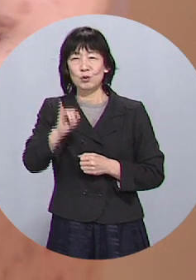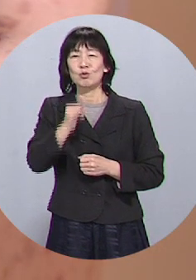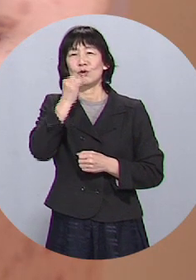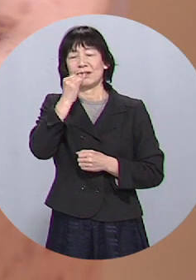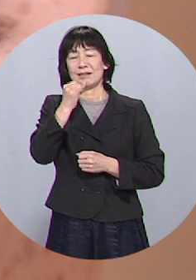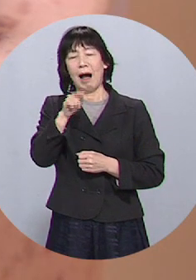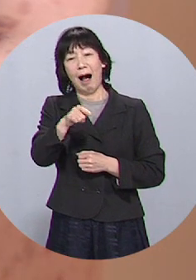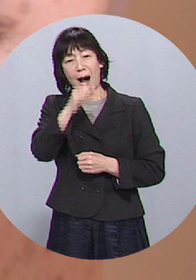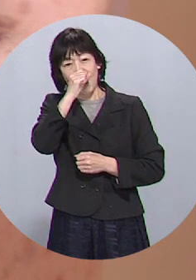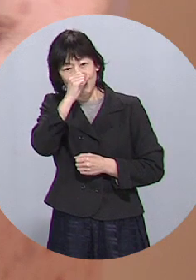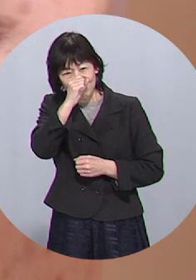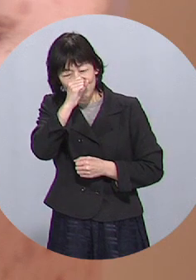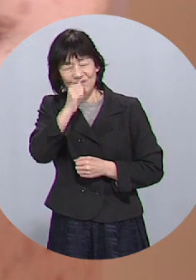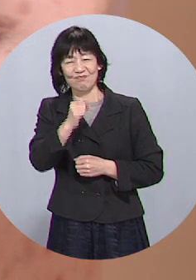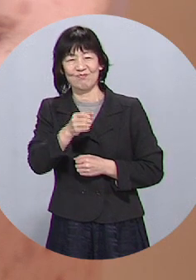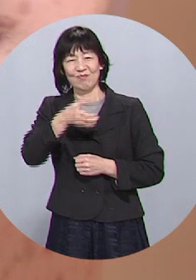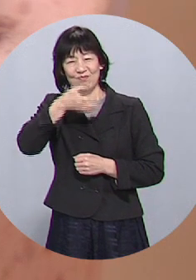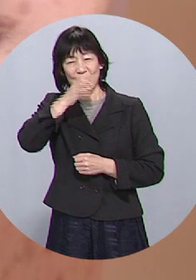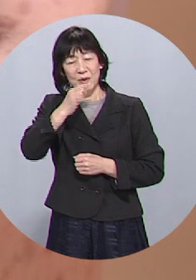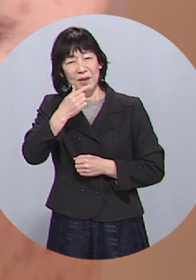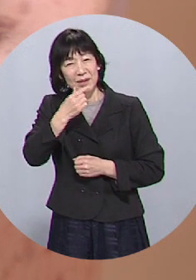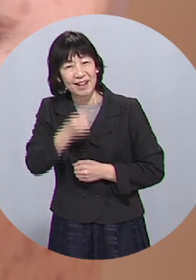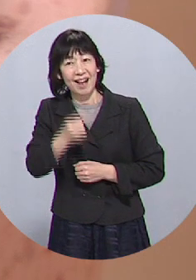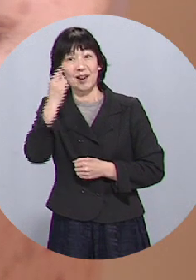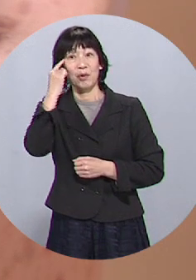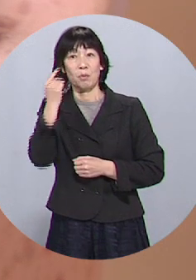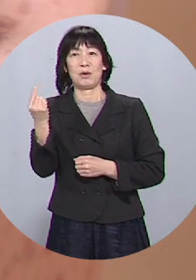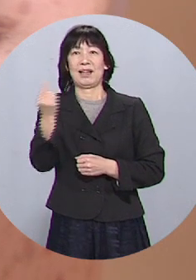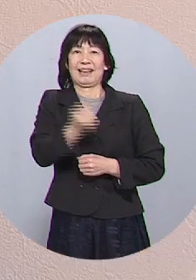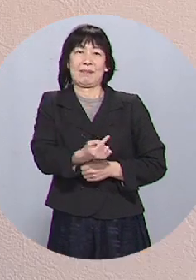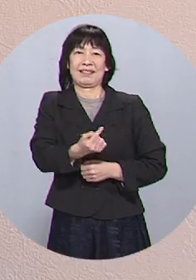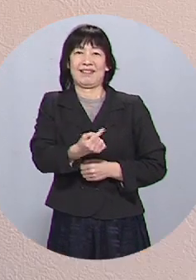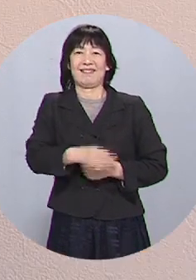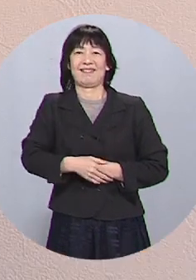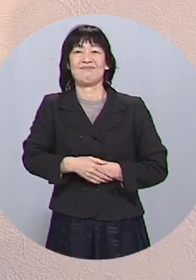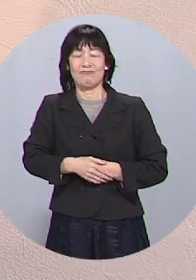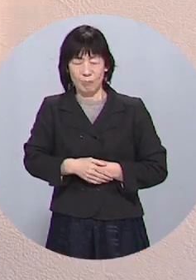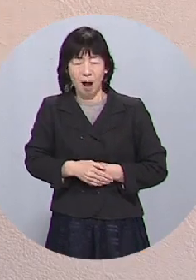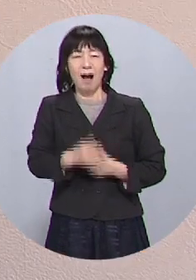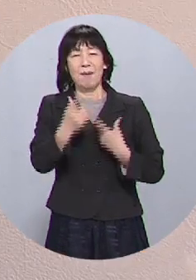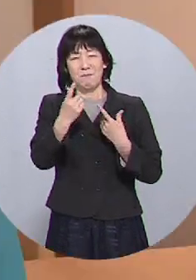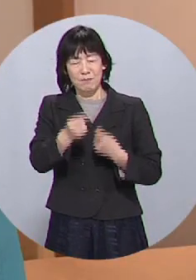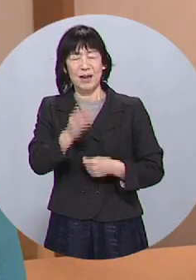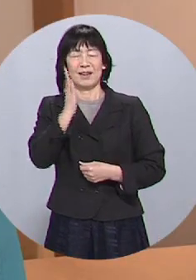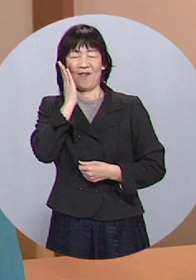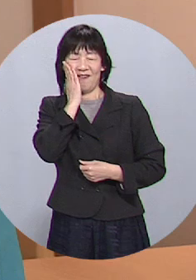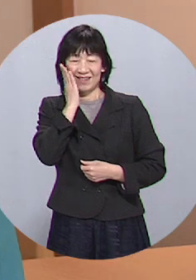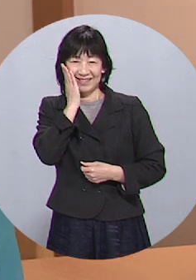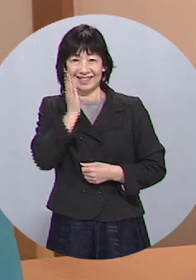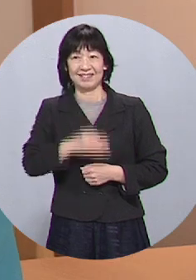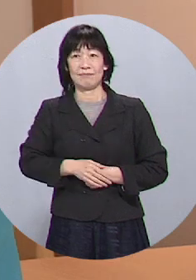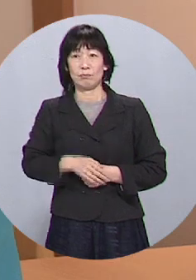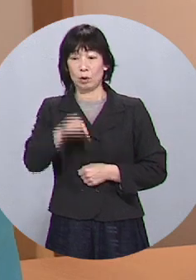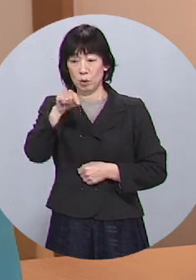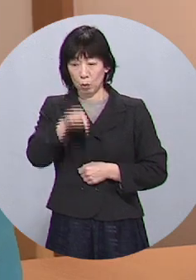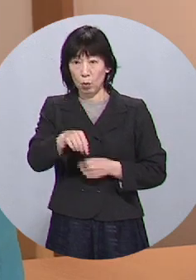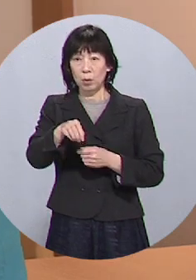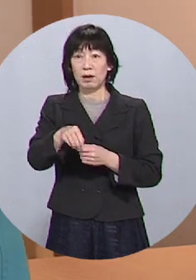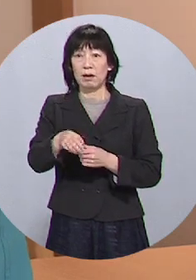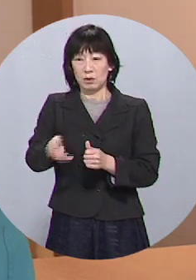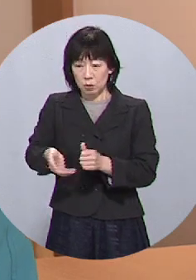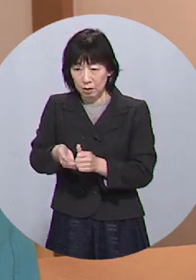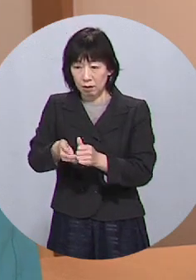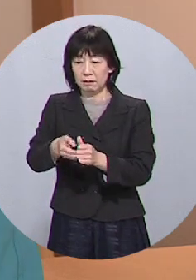そうなので食べてみようと思って来ました。はい、やっぱり美味しいですね。 ここで採れたものなの